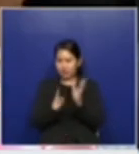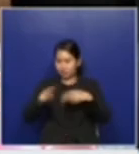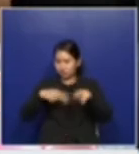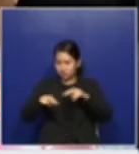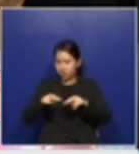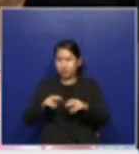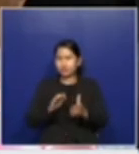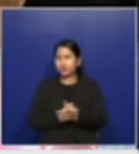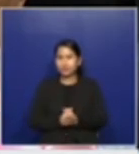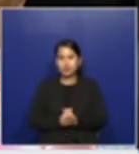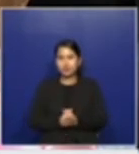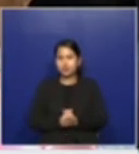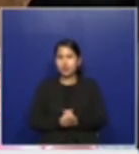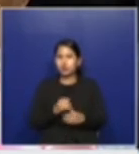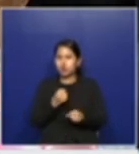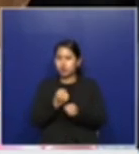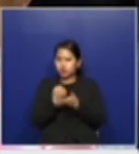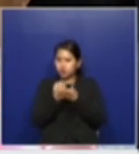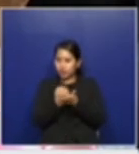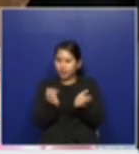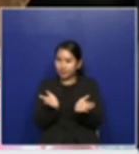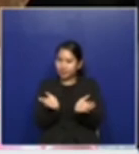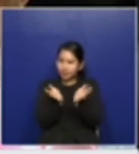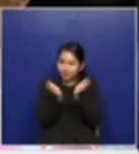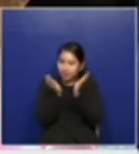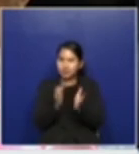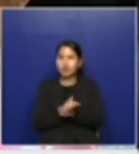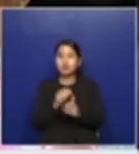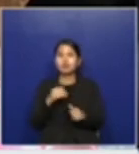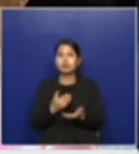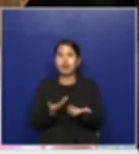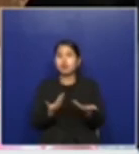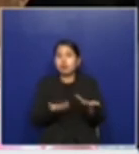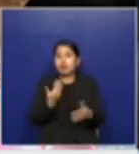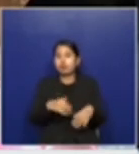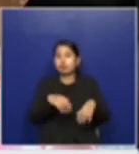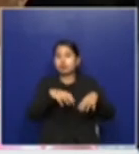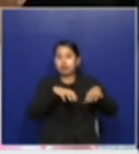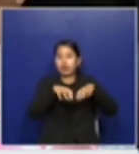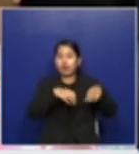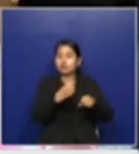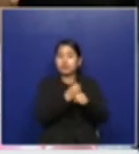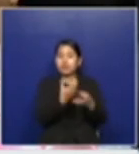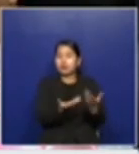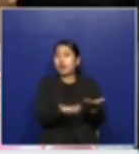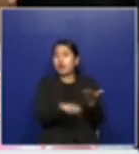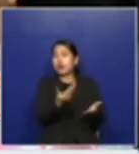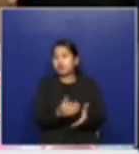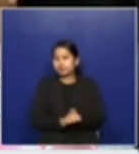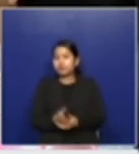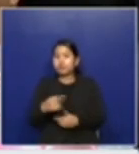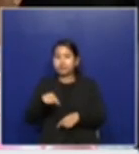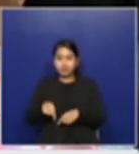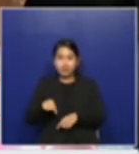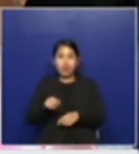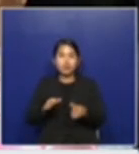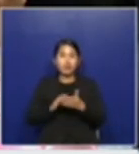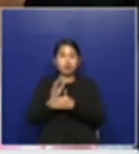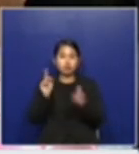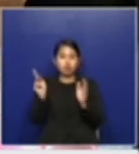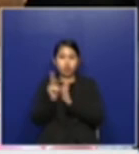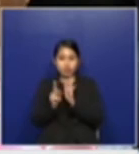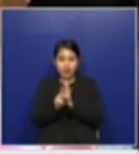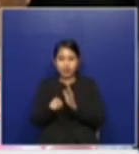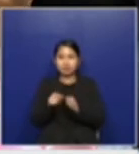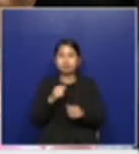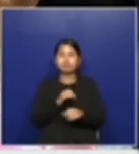และกันช่วยกันผลักดันบริหารจะทำอะไรก็ทำไปถ้าคุณคิดว่ามันดี okay. ไม่ต้องมาฝ่ายผ่านฝ่ายบริหาร